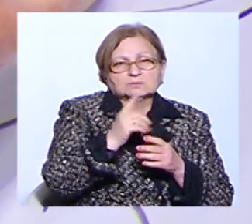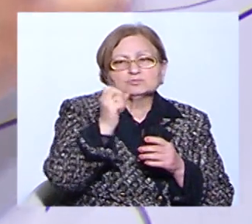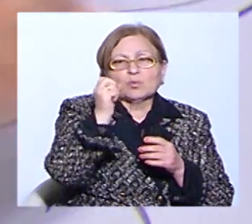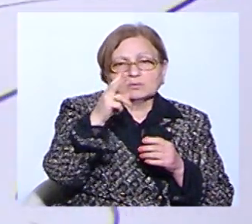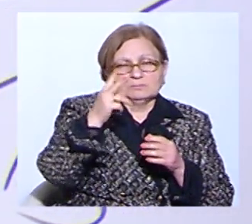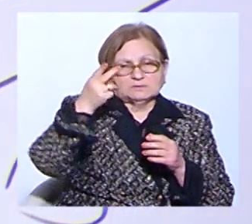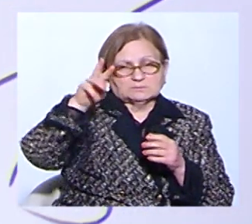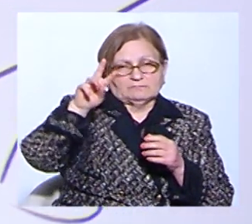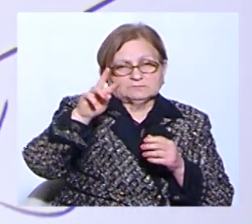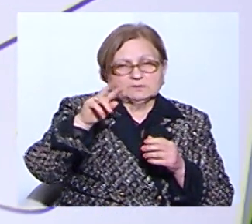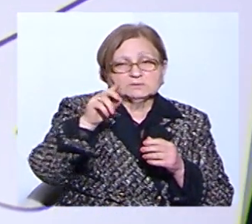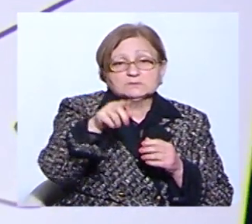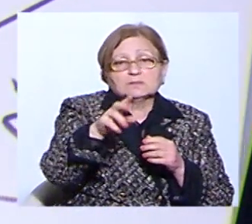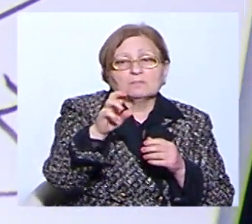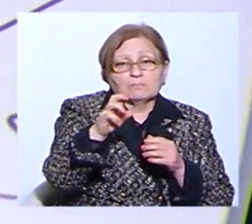იქნება 12.